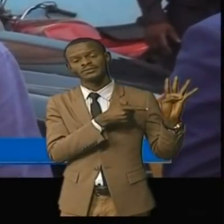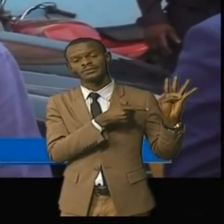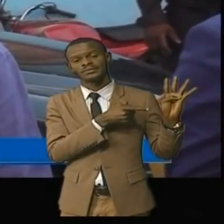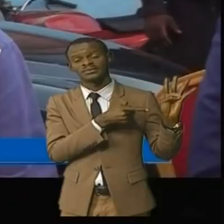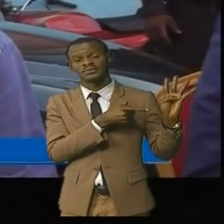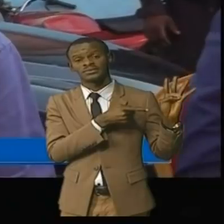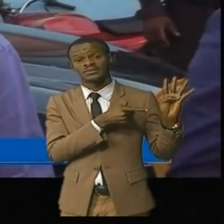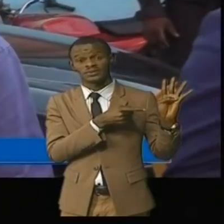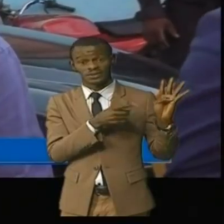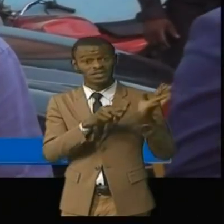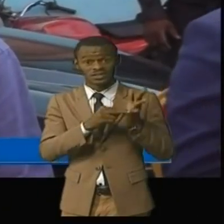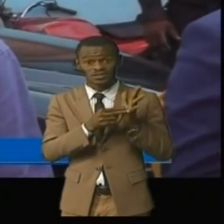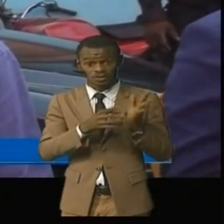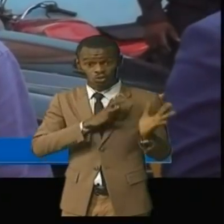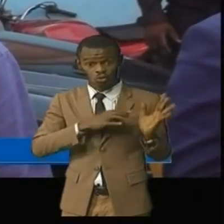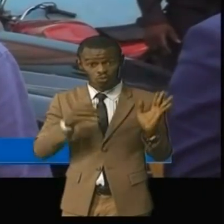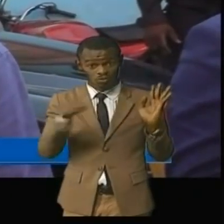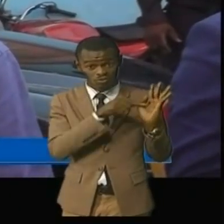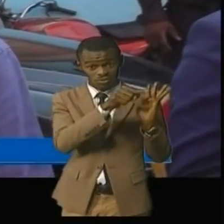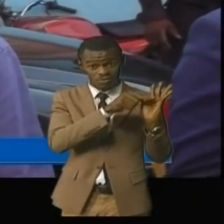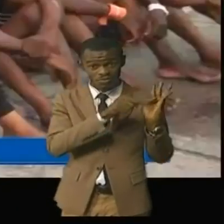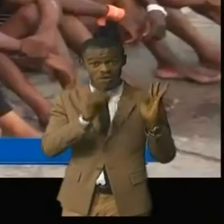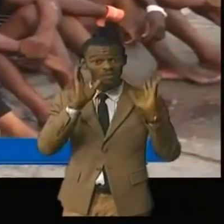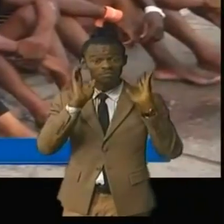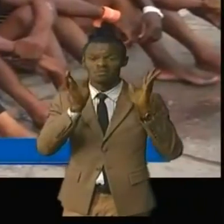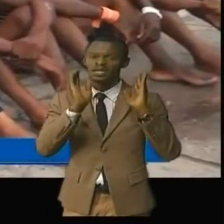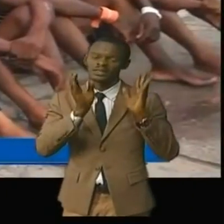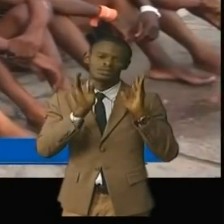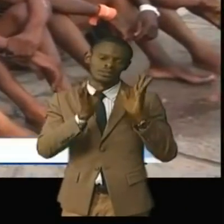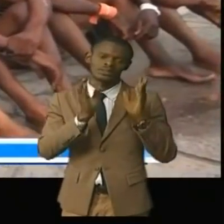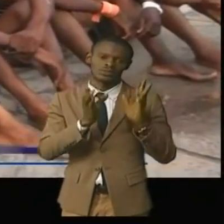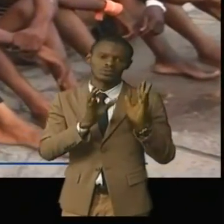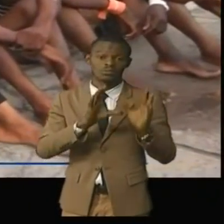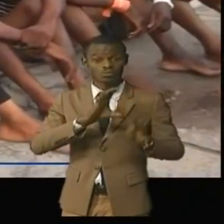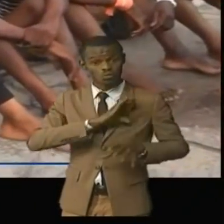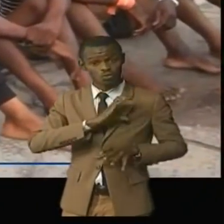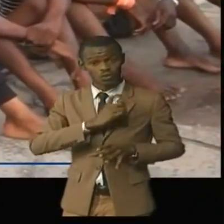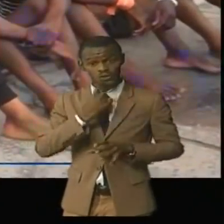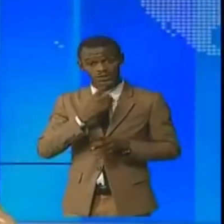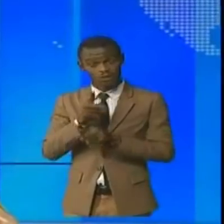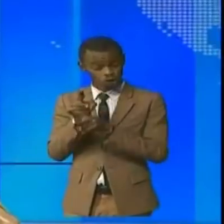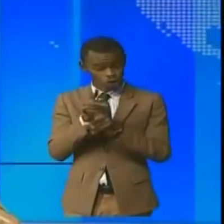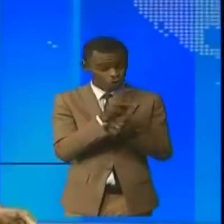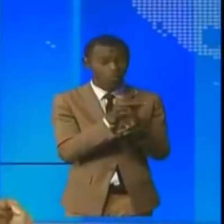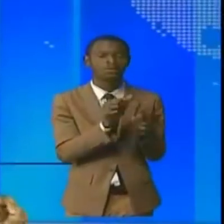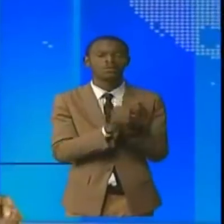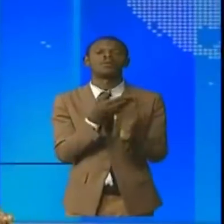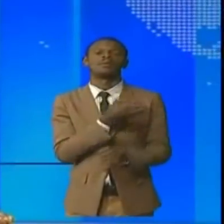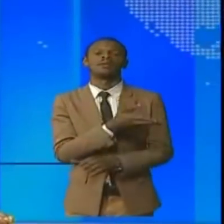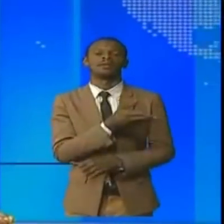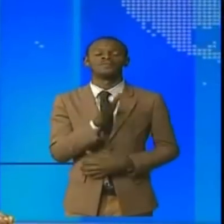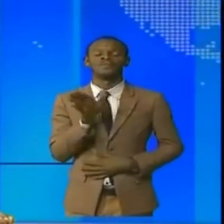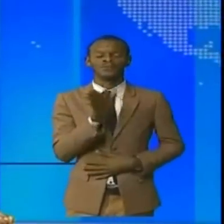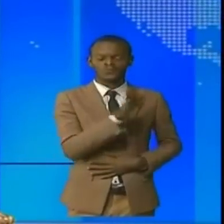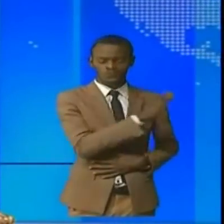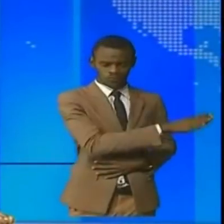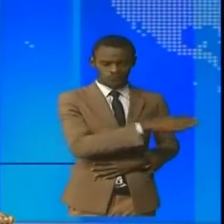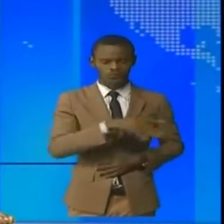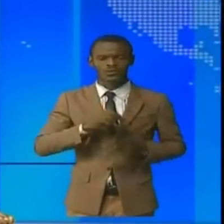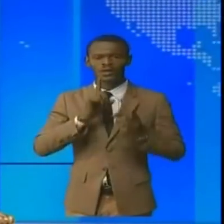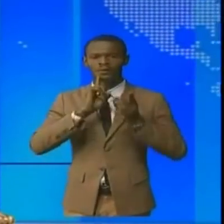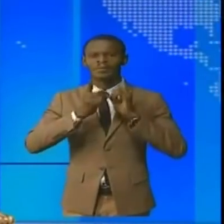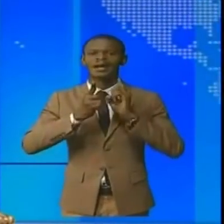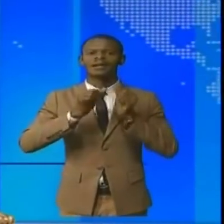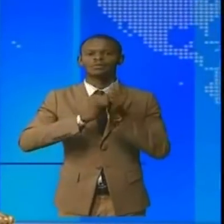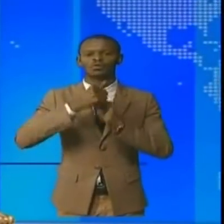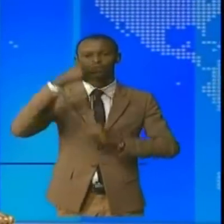de lutte contre la criminalité et stupéfiant qui a reçu mission d'assainir la ville. Politique, le secrétaire général de l'Union pour